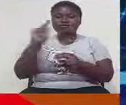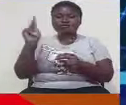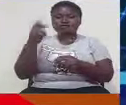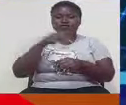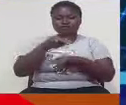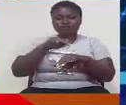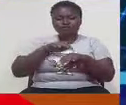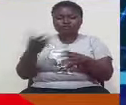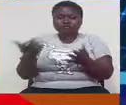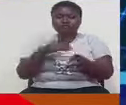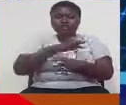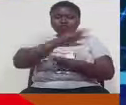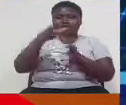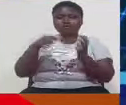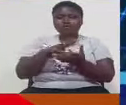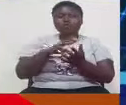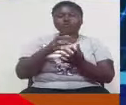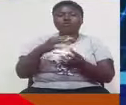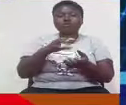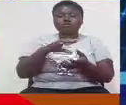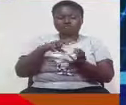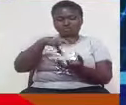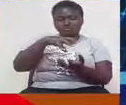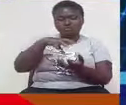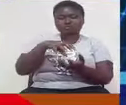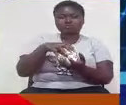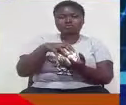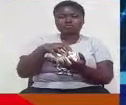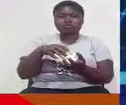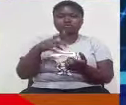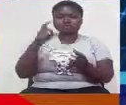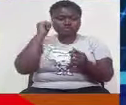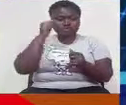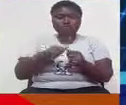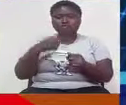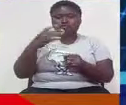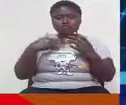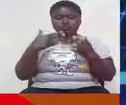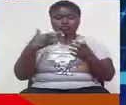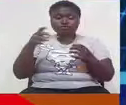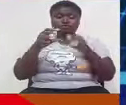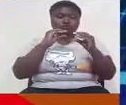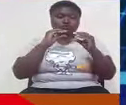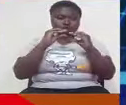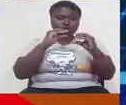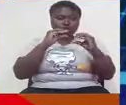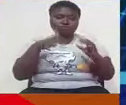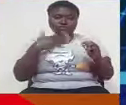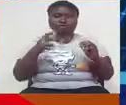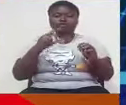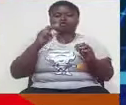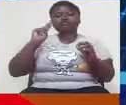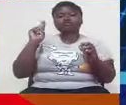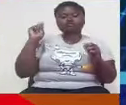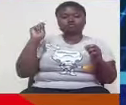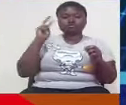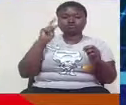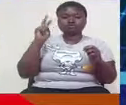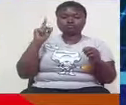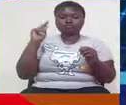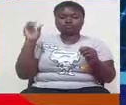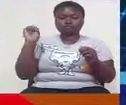bururi watathe ngima ya tida ekegaliura. Lirikana ukoragwo ukiaraniria na ithuwe kwetukira ngenda citu ciothe cia